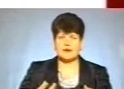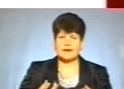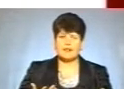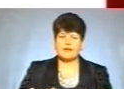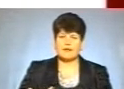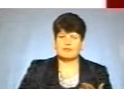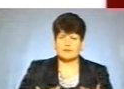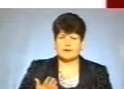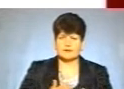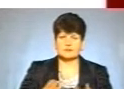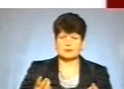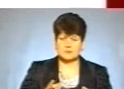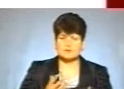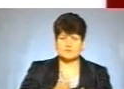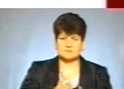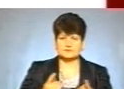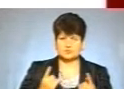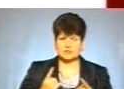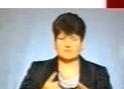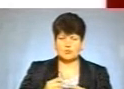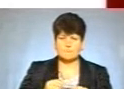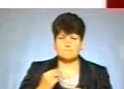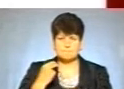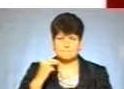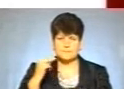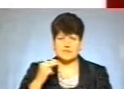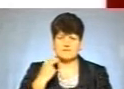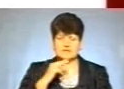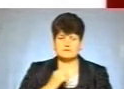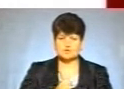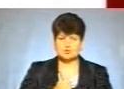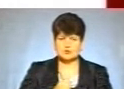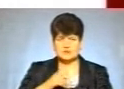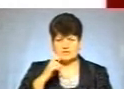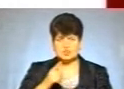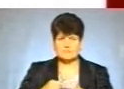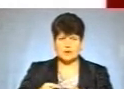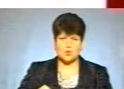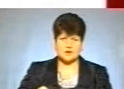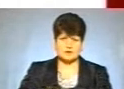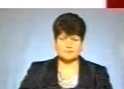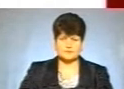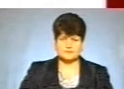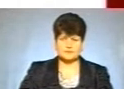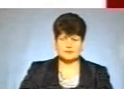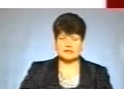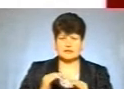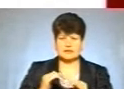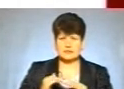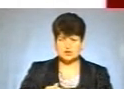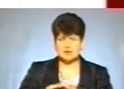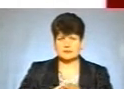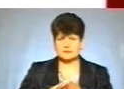необхідним. Ми маємо суттєво підвищити ефективність роботи державних органів. Нижче я